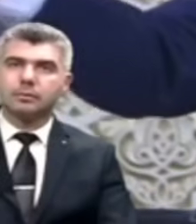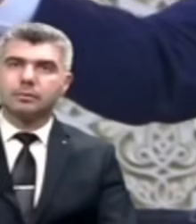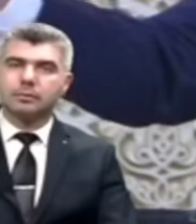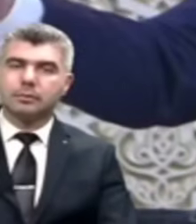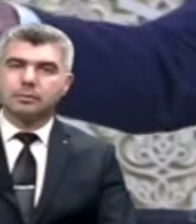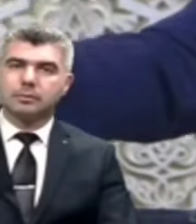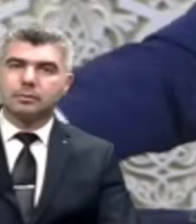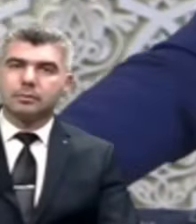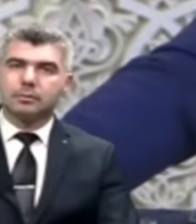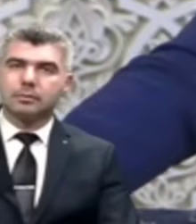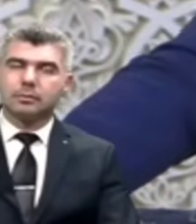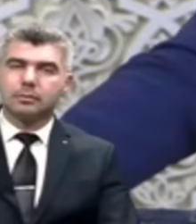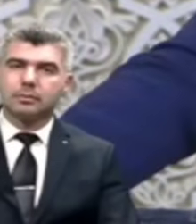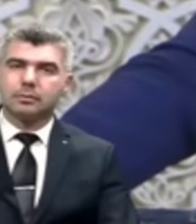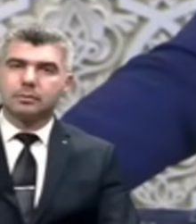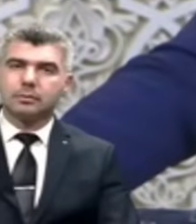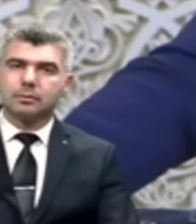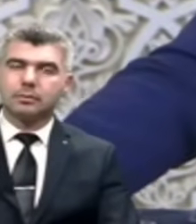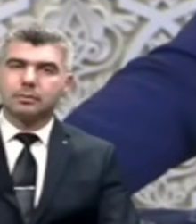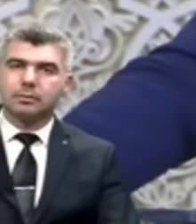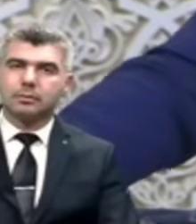واش